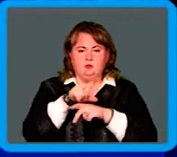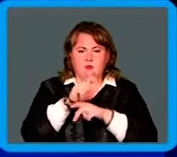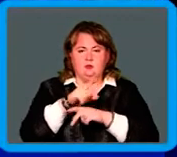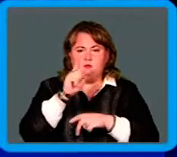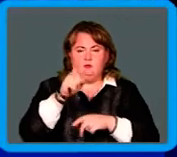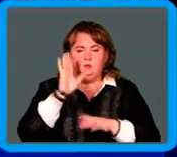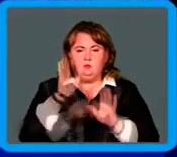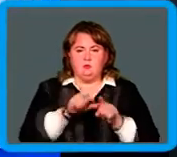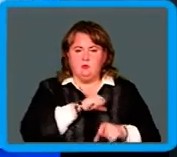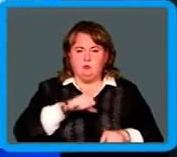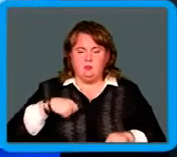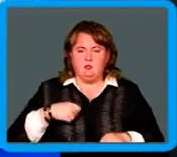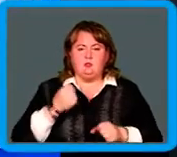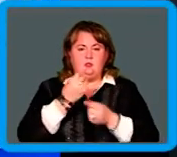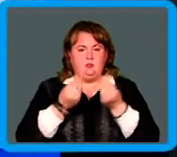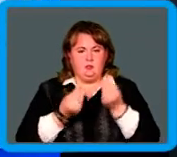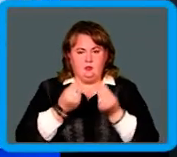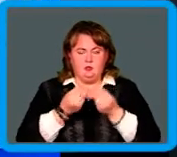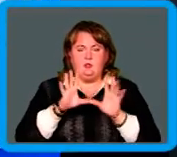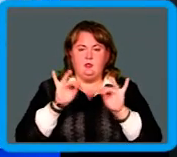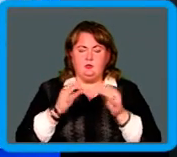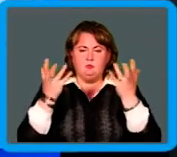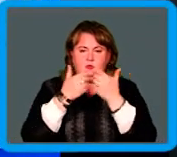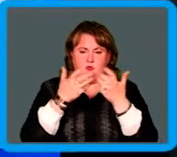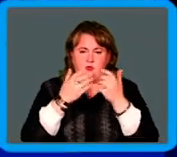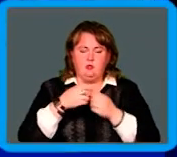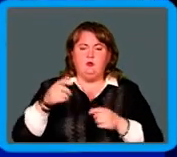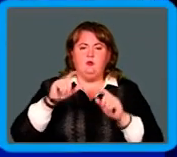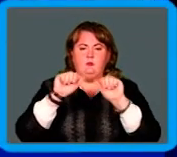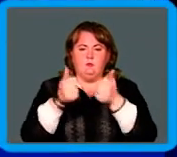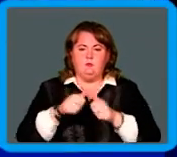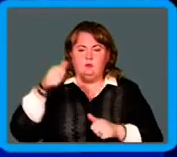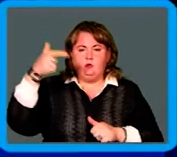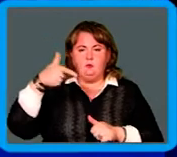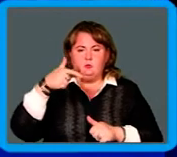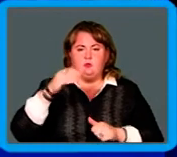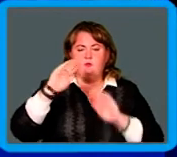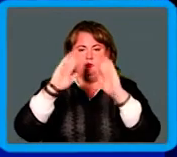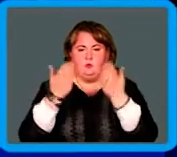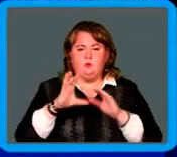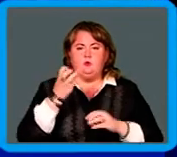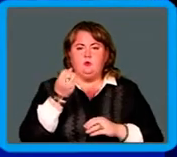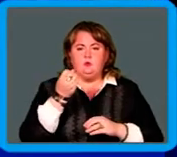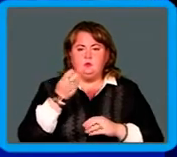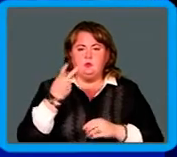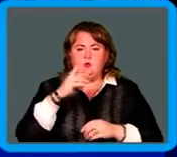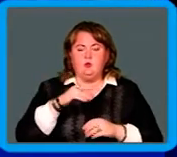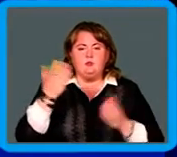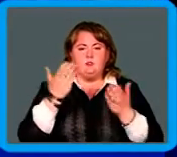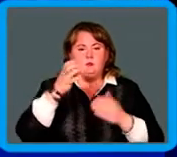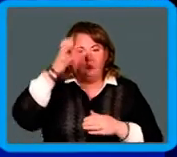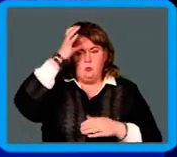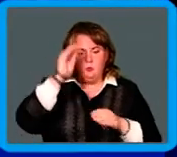можете поиграть и вычислить площадь геометрических фигур а еще дополнительно для самых маленьких я